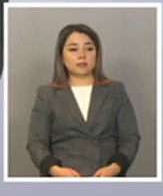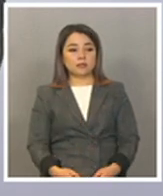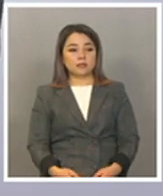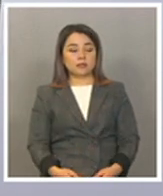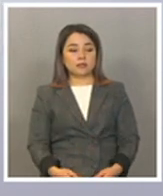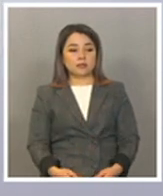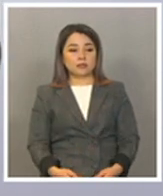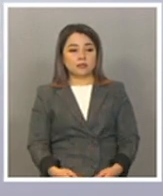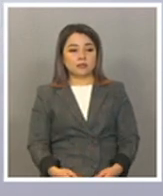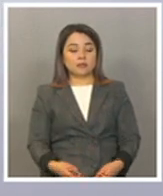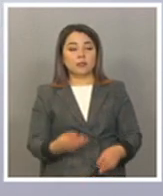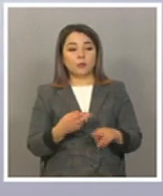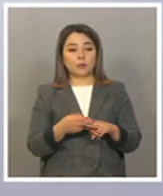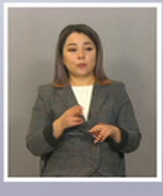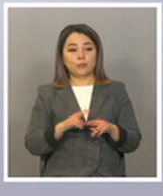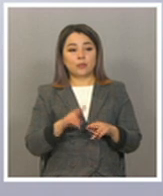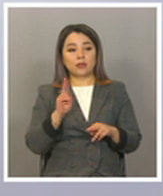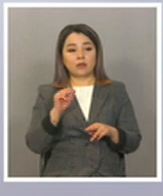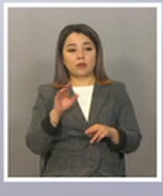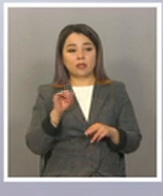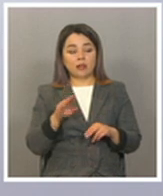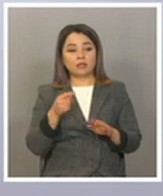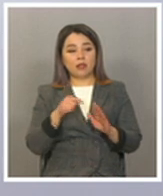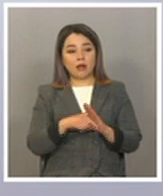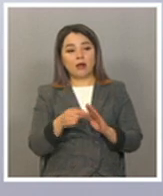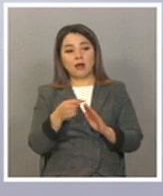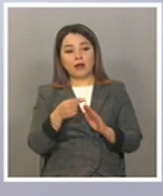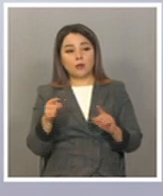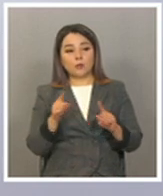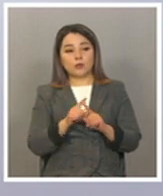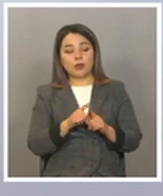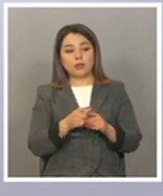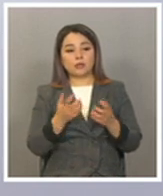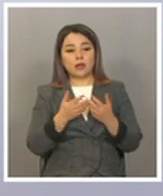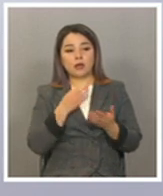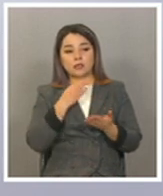енді олардың квадраттарының айырмасын табайық.